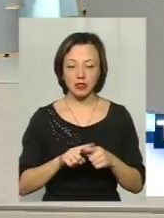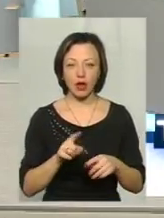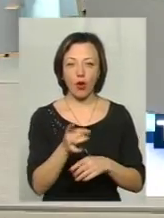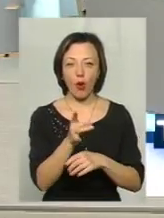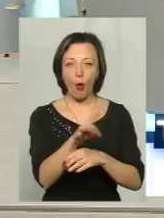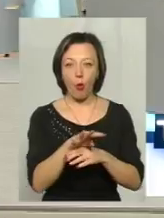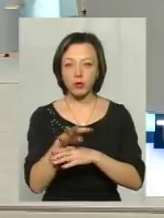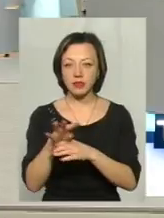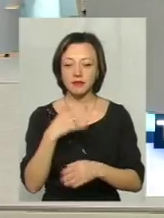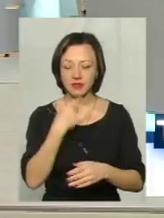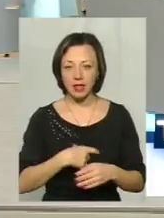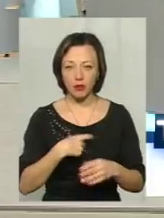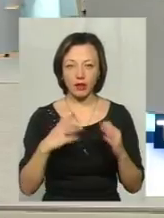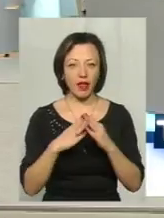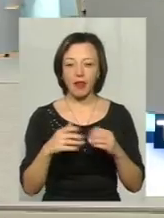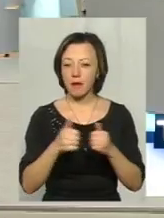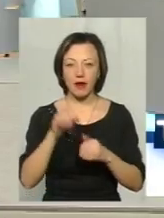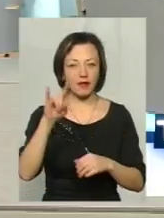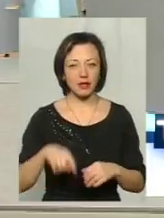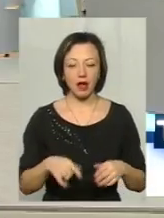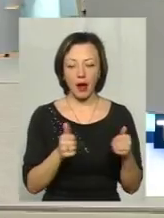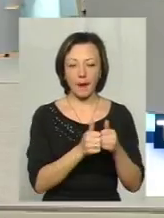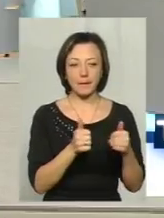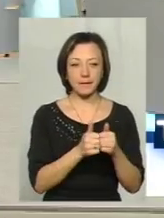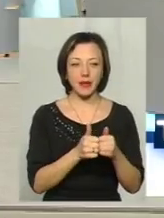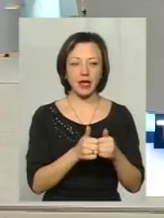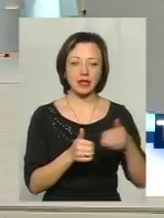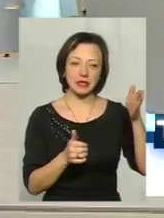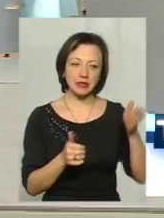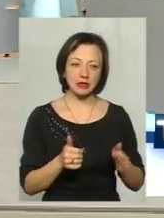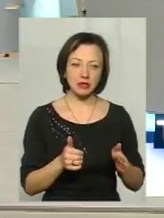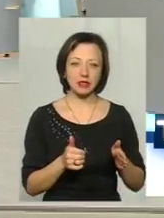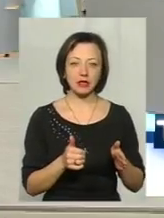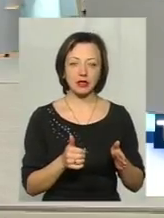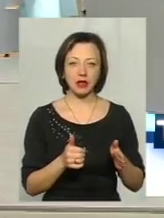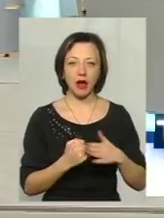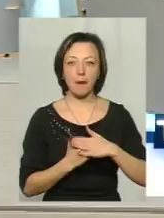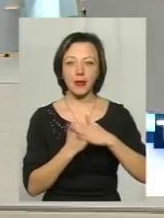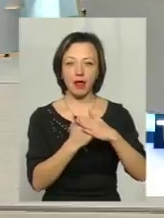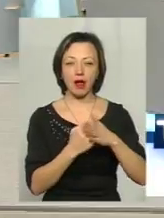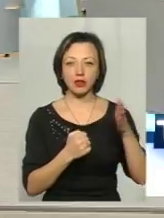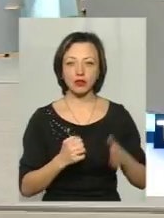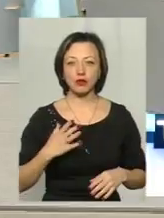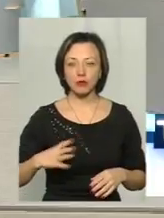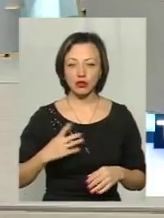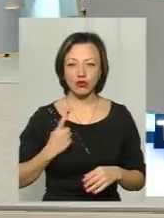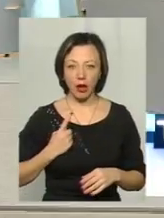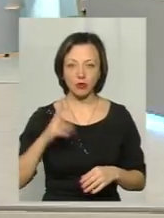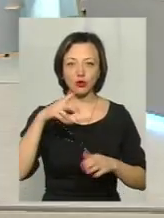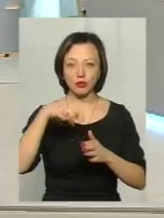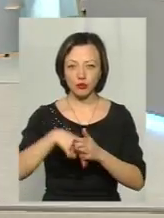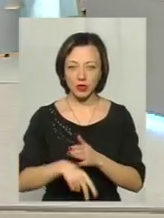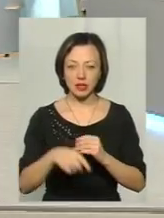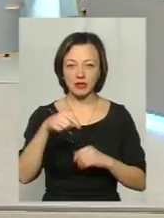себе в будинку, сховатися не біля вікна стояти, стати біля стіни капітальної стінки, перечекати, потім спуститися